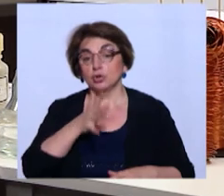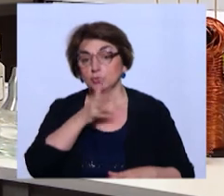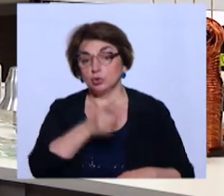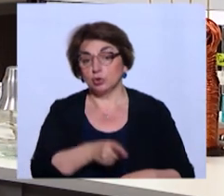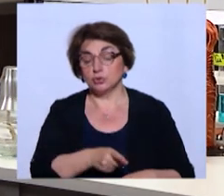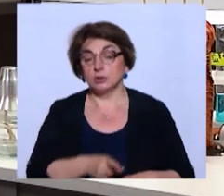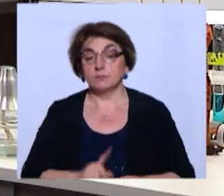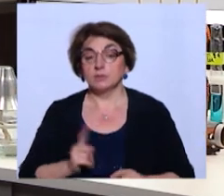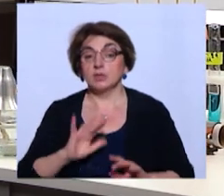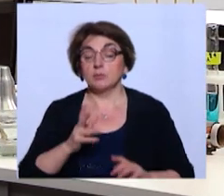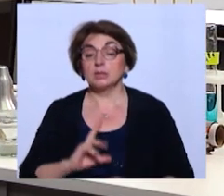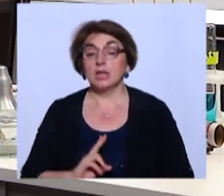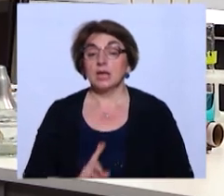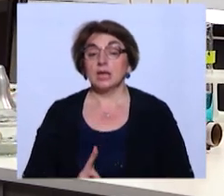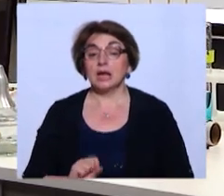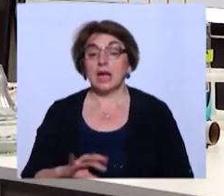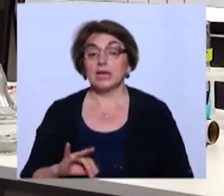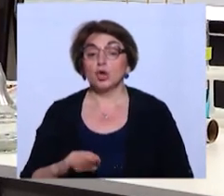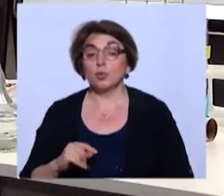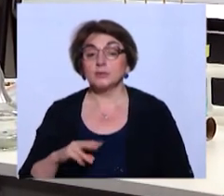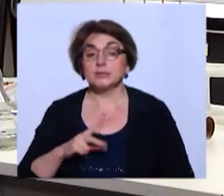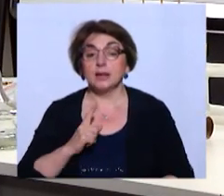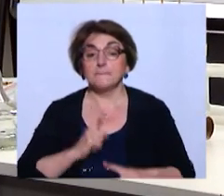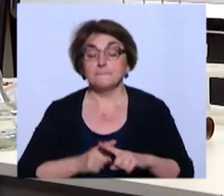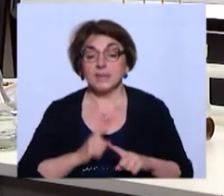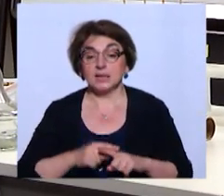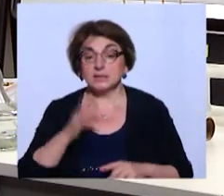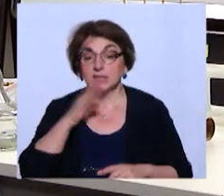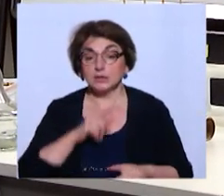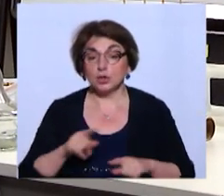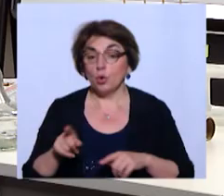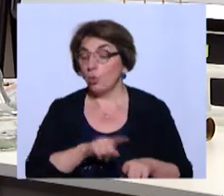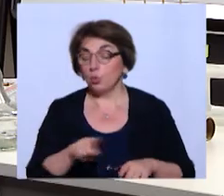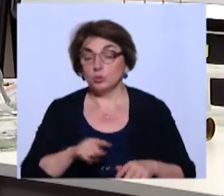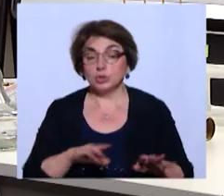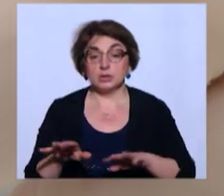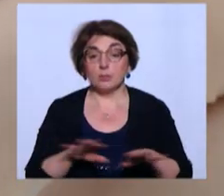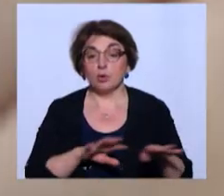რა მოხდება კალიუმის მეტალის წყალთან ურთიერთქმედების დროს.